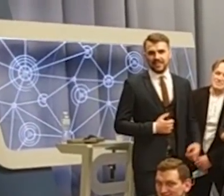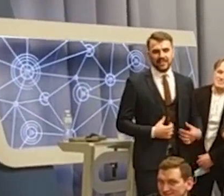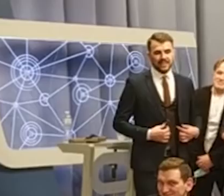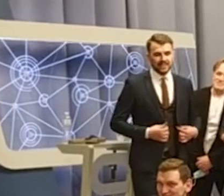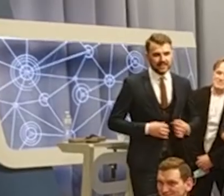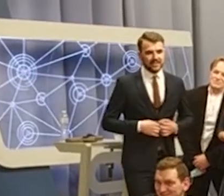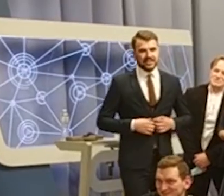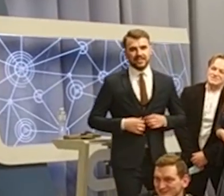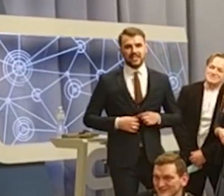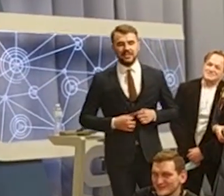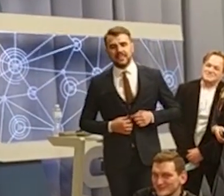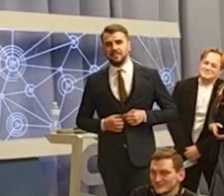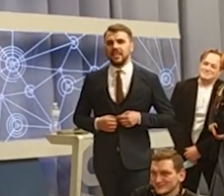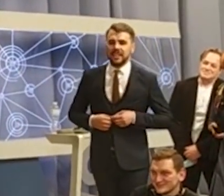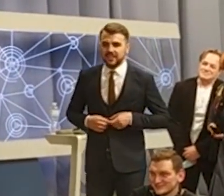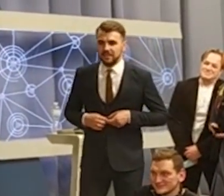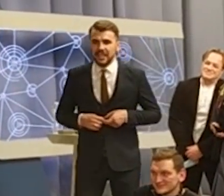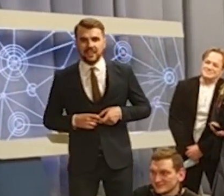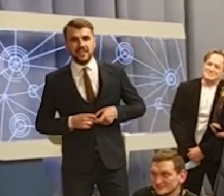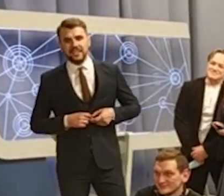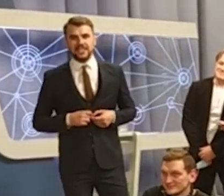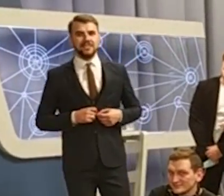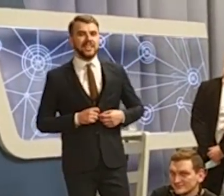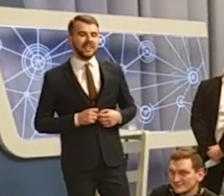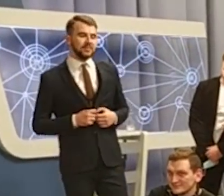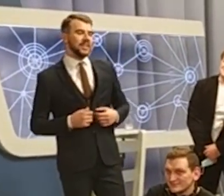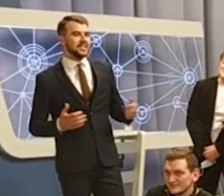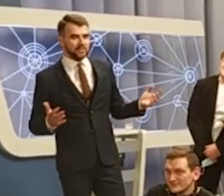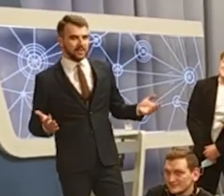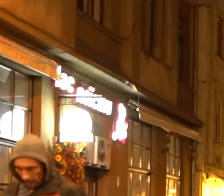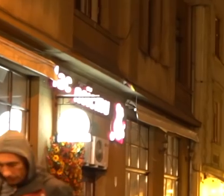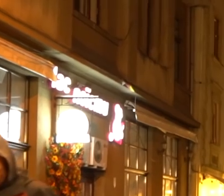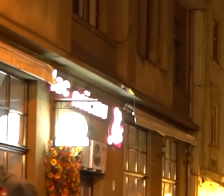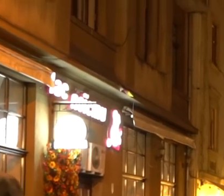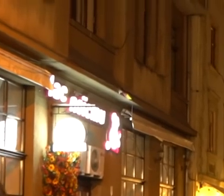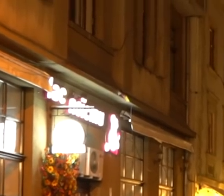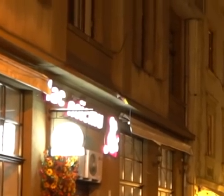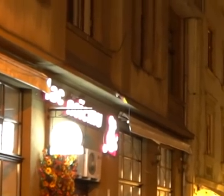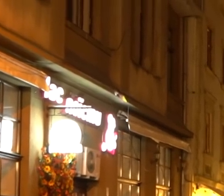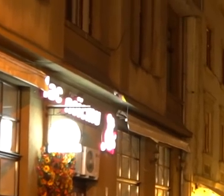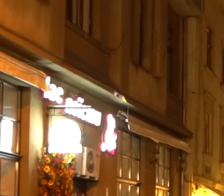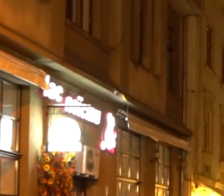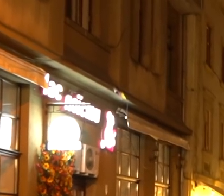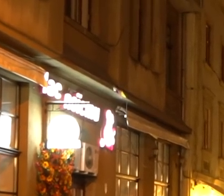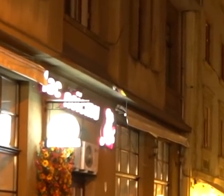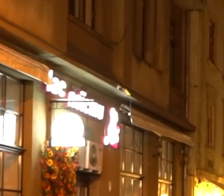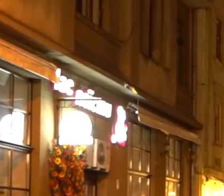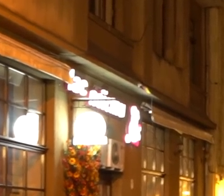Ведучий! Це не до нас запитання, це запитання для глядачів, для яких ми, власне, і працювали.